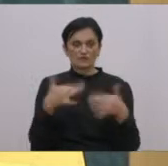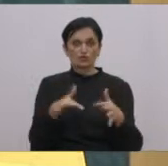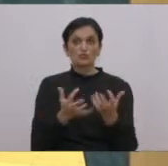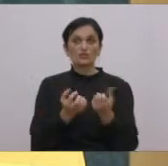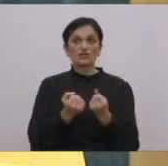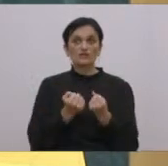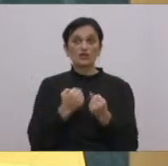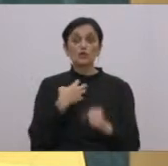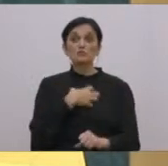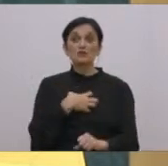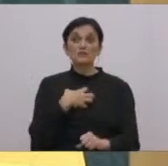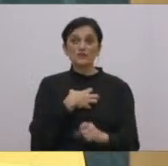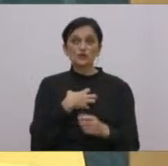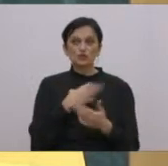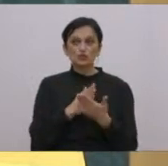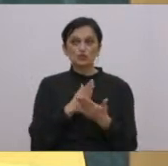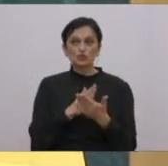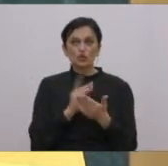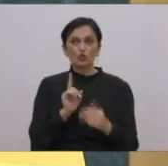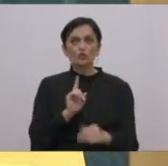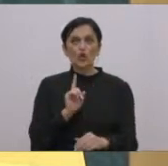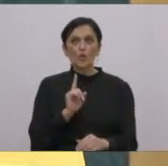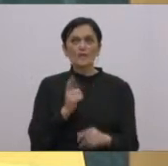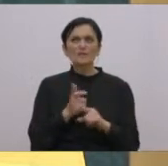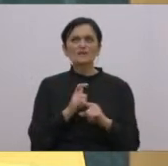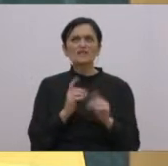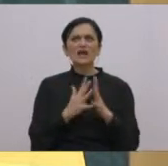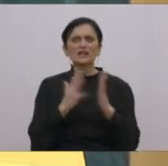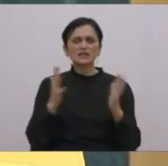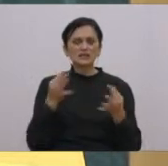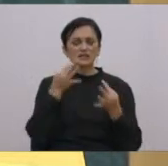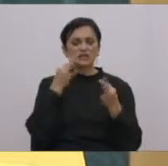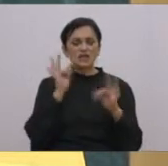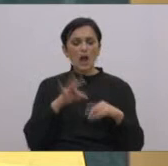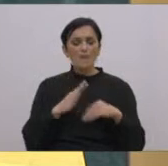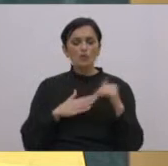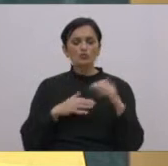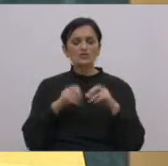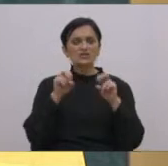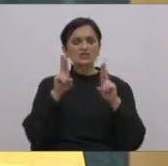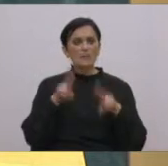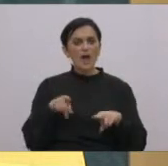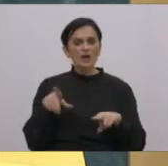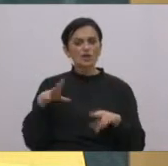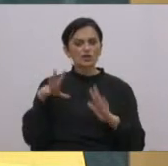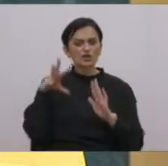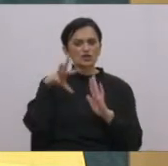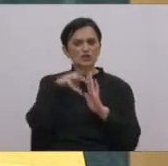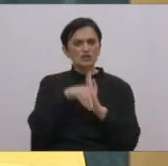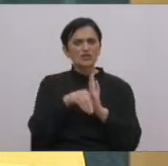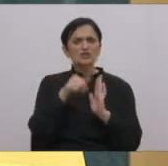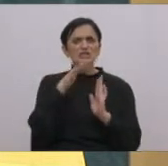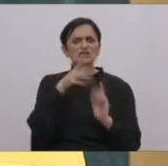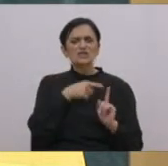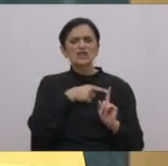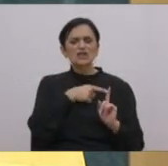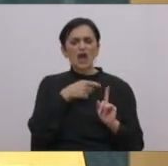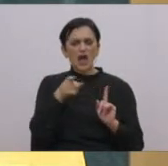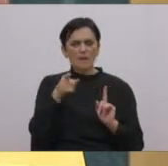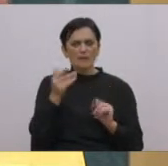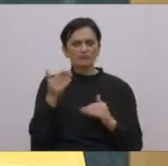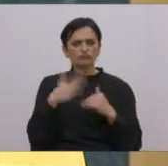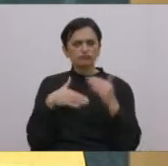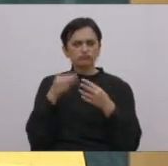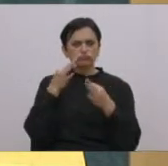მივიღეთ. მნიშვნელოვანია ის, რომ ძალიან დიდი გამოცდილების მქონე სპეციალისტები იყვნენ ჩართული ათეულობით წლების, რა თქმა